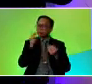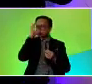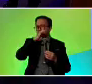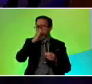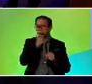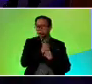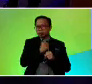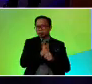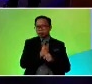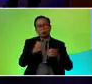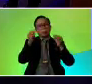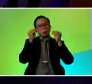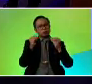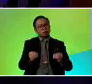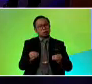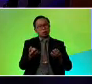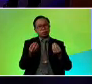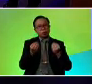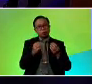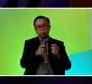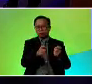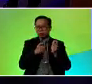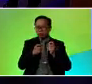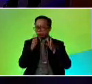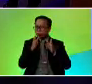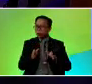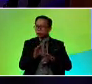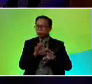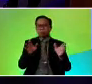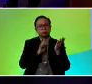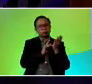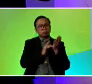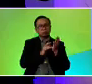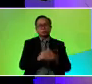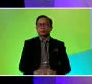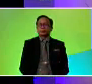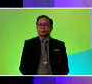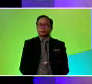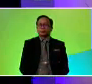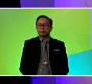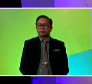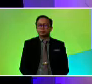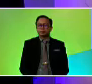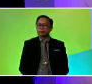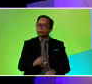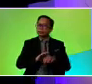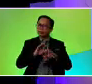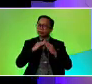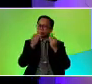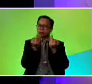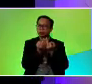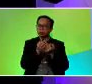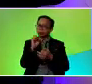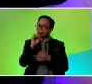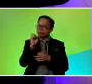penerimaan orang masyarakat Betul tidak kwage mungkin dia tak payah lagi keji